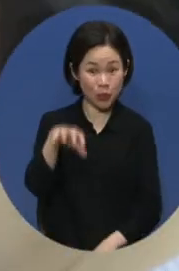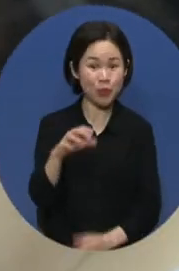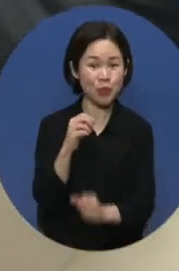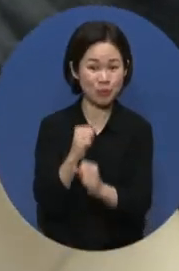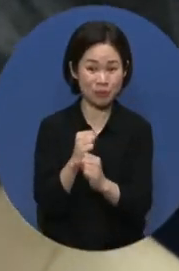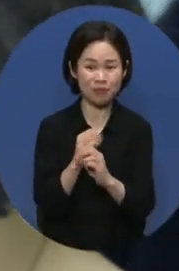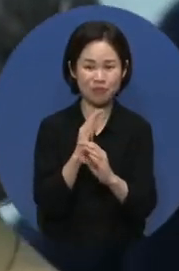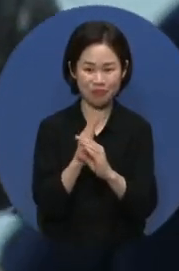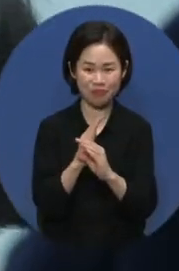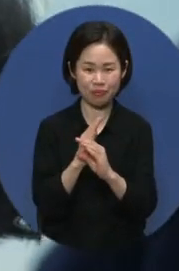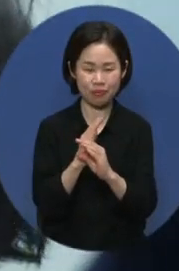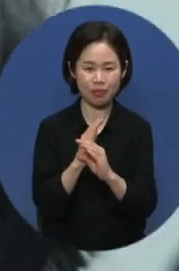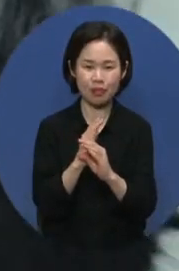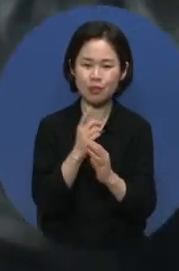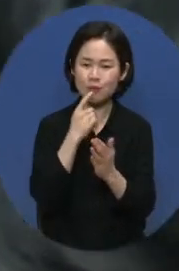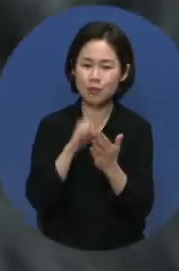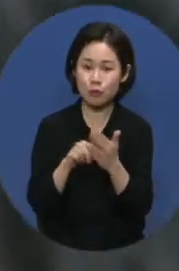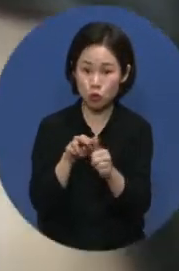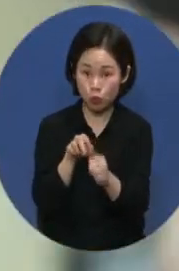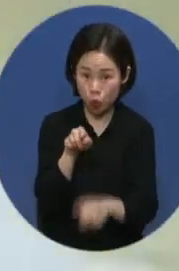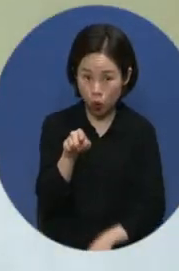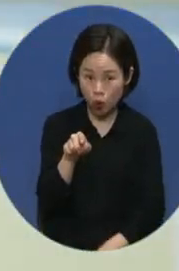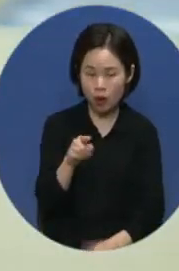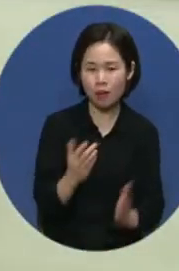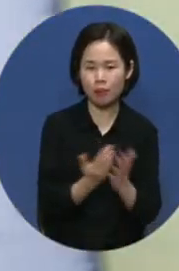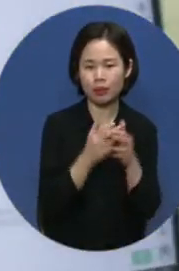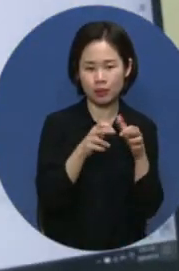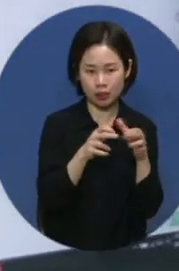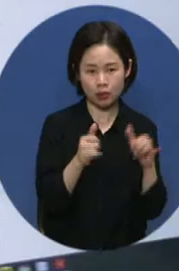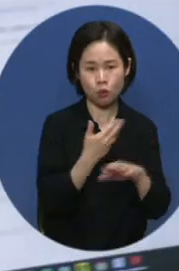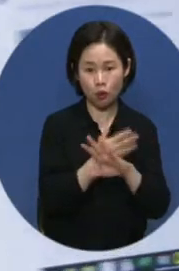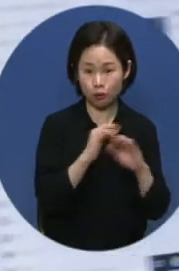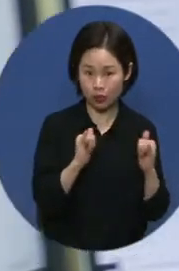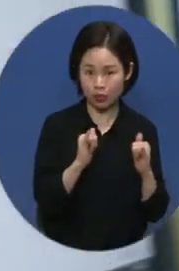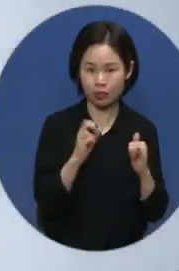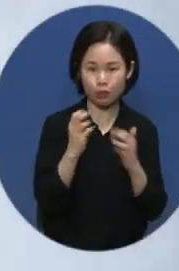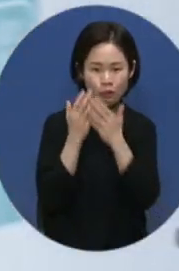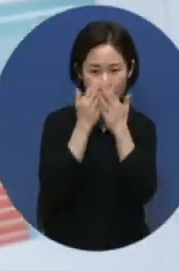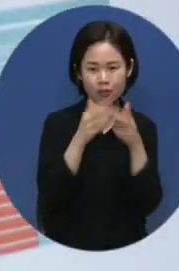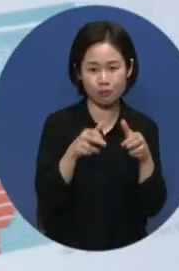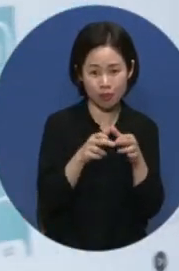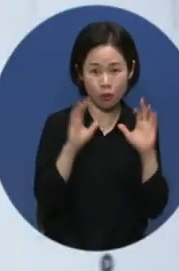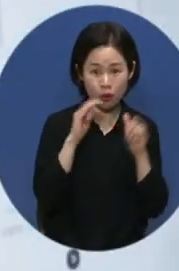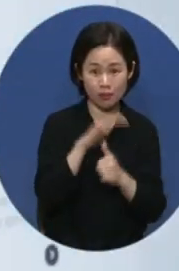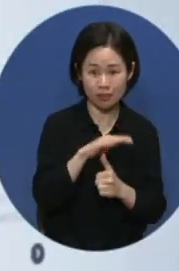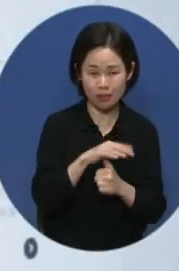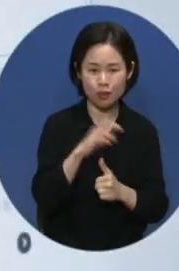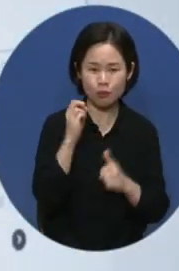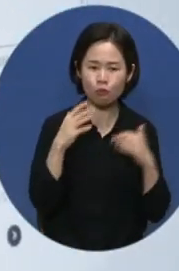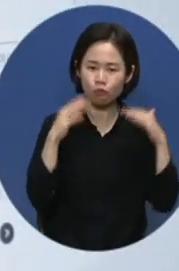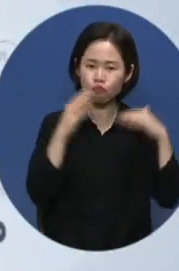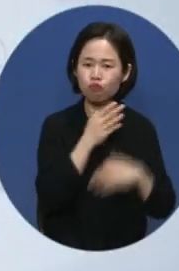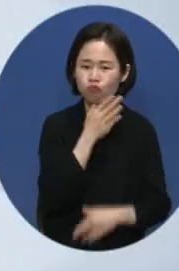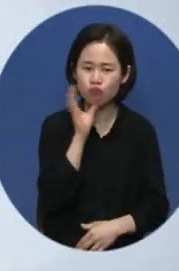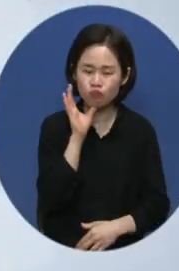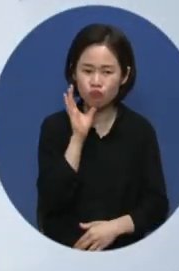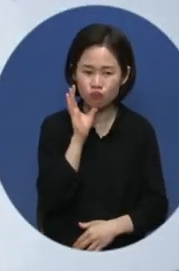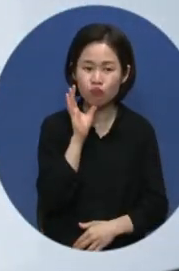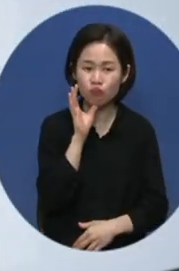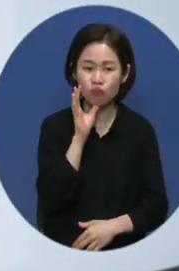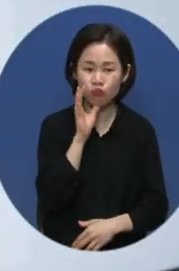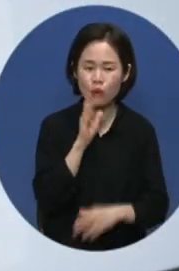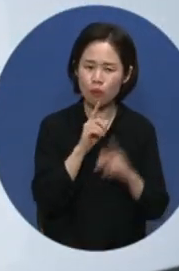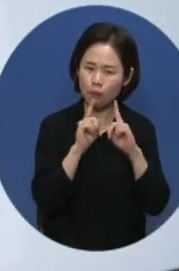있다는데요. 쉬운 정보는 발달장애인부터 외국인, 학습장애 어린이, 어르신 등 말과